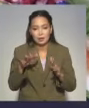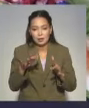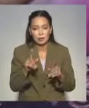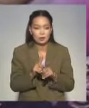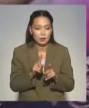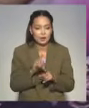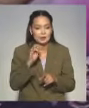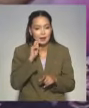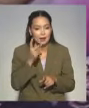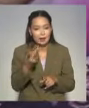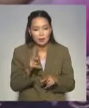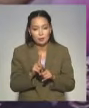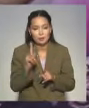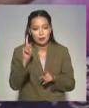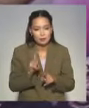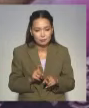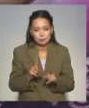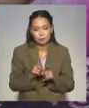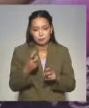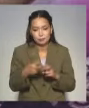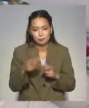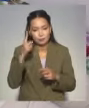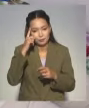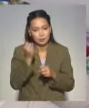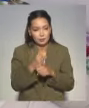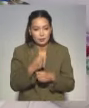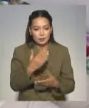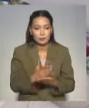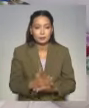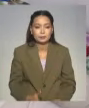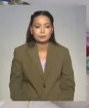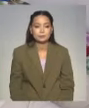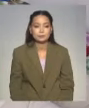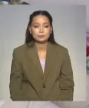екі аяғы мен арқасы сынып зақымданған, миы шайқалған.